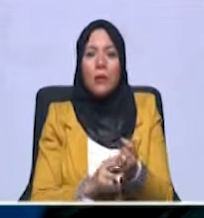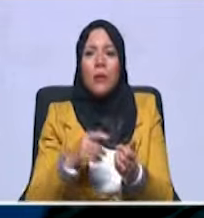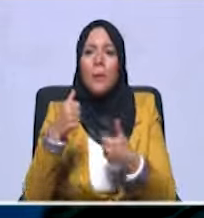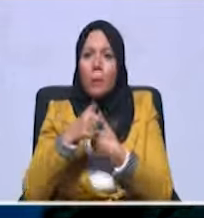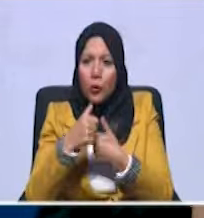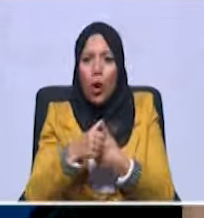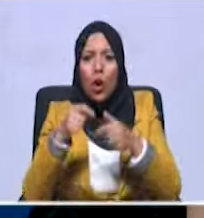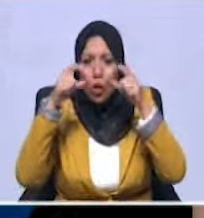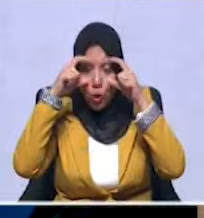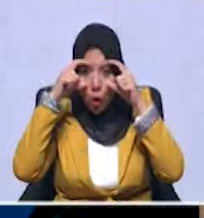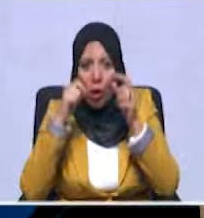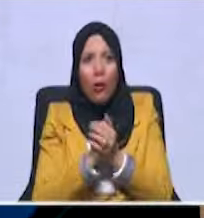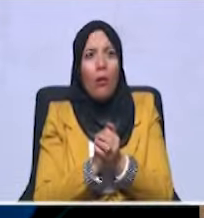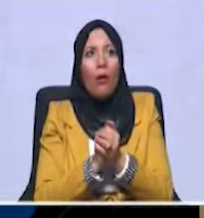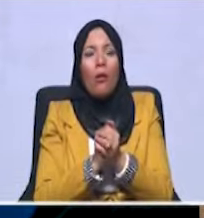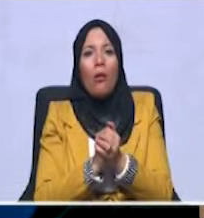بطاقه، النضاره،